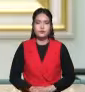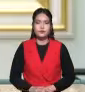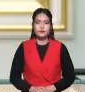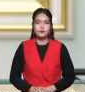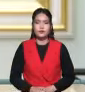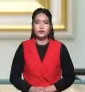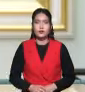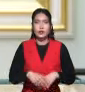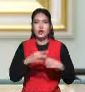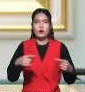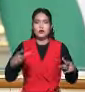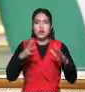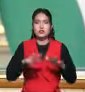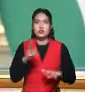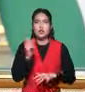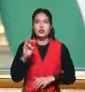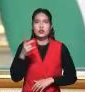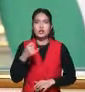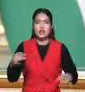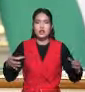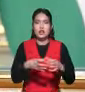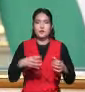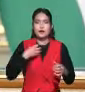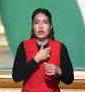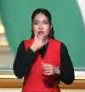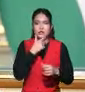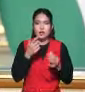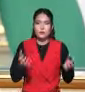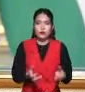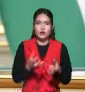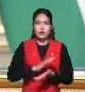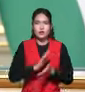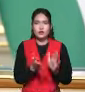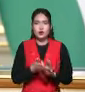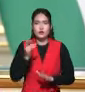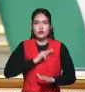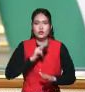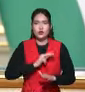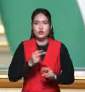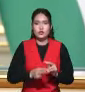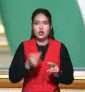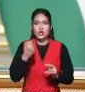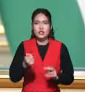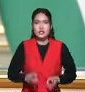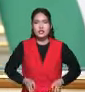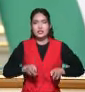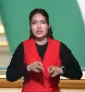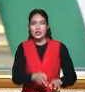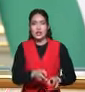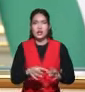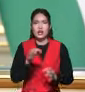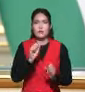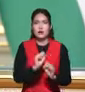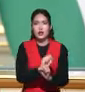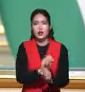Өз кезегінде Шанхай ынтымақтастық ұйымының есірткіге қарсы стратегиясы бойынша жұмыстың аяқталуы, терроризмді қаржыландыру арналарын бұғаттауды